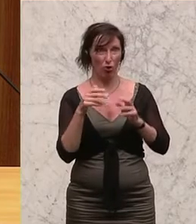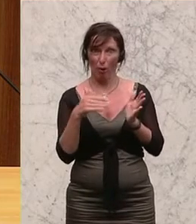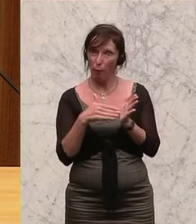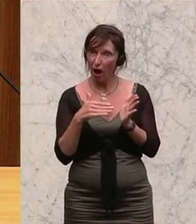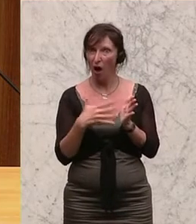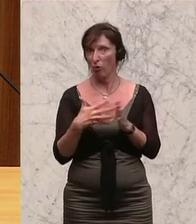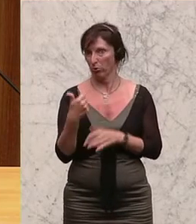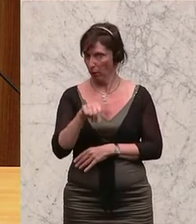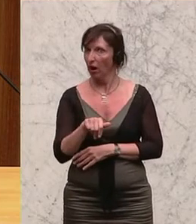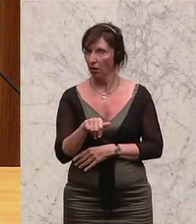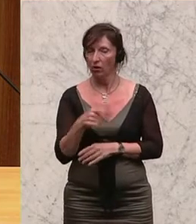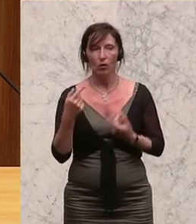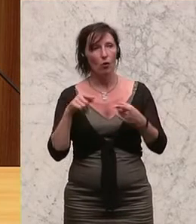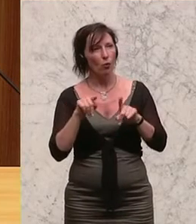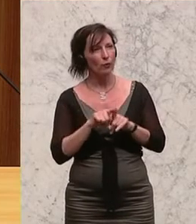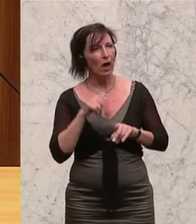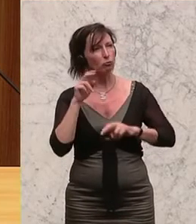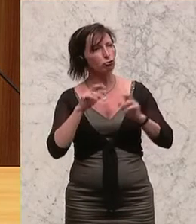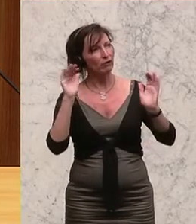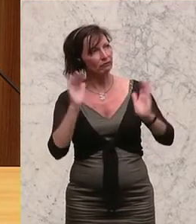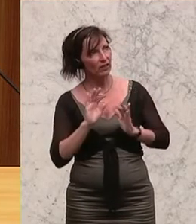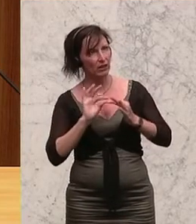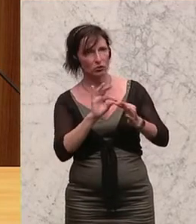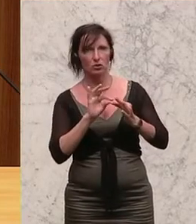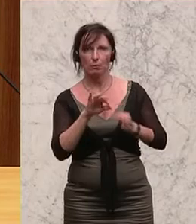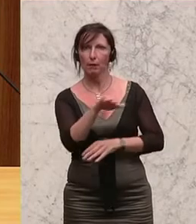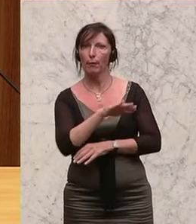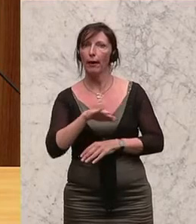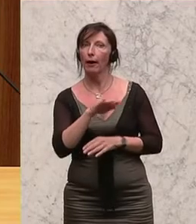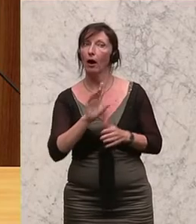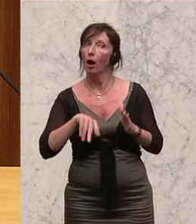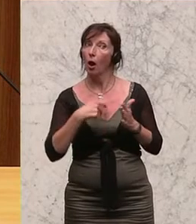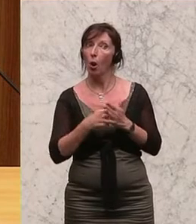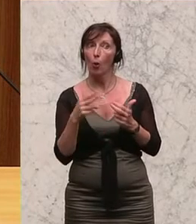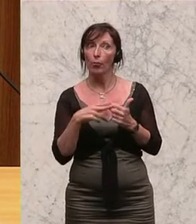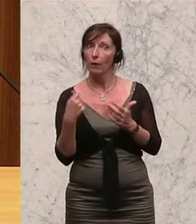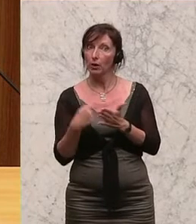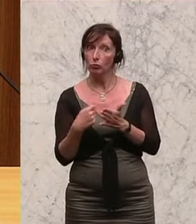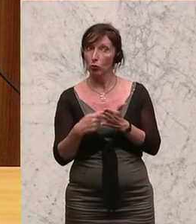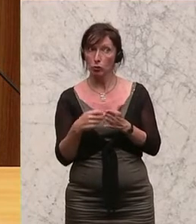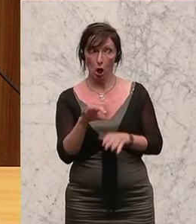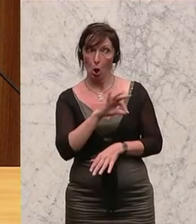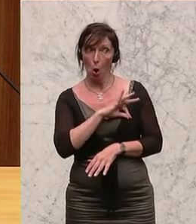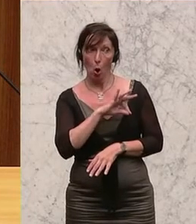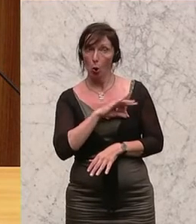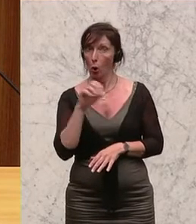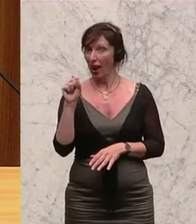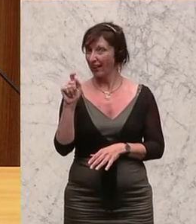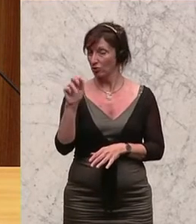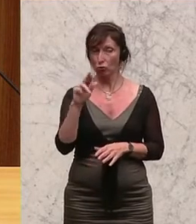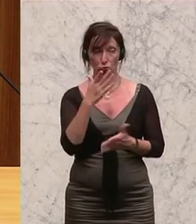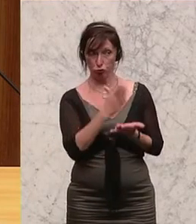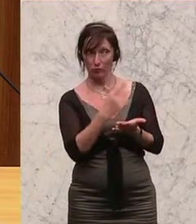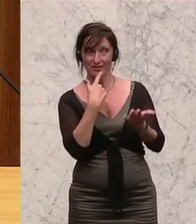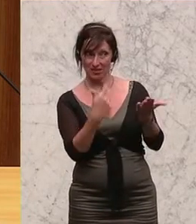und insbesondere eine Entlastung im Bereich der Lohnnebenkosten. Kollege Strolz hat schon angesprochen. Wir können jetzt